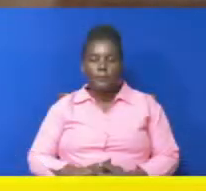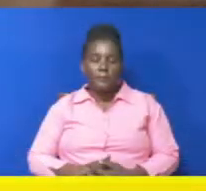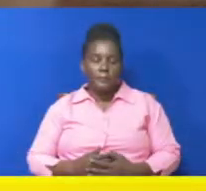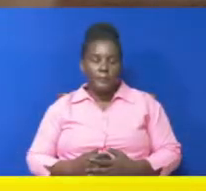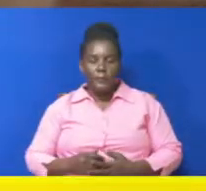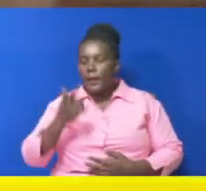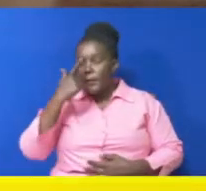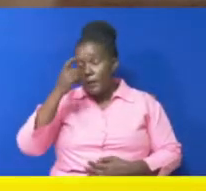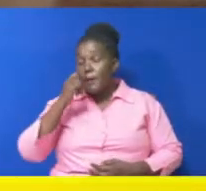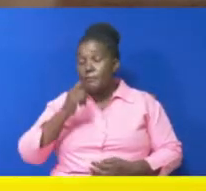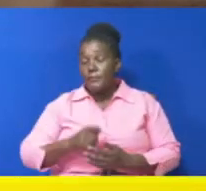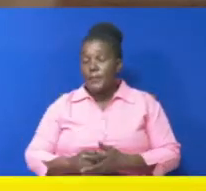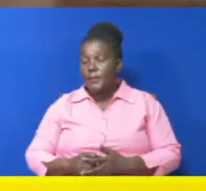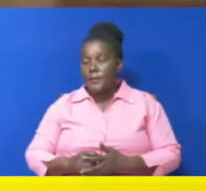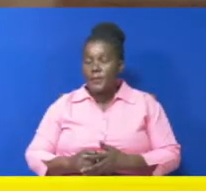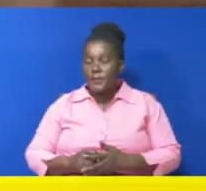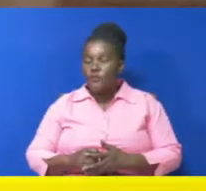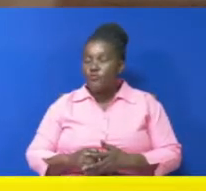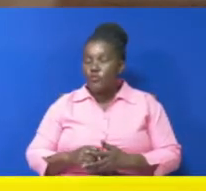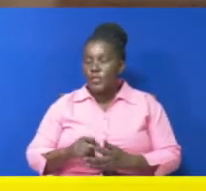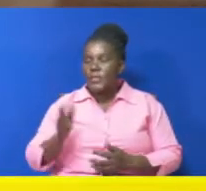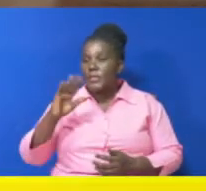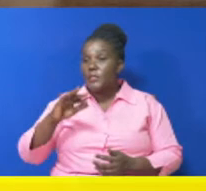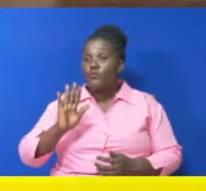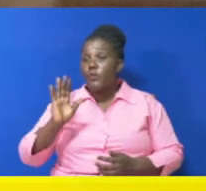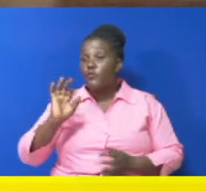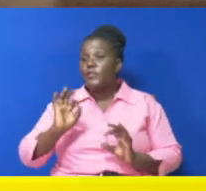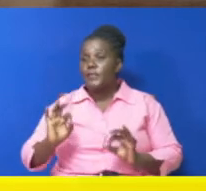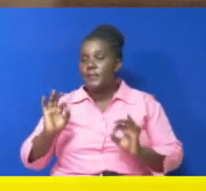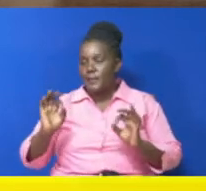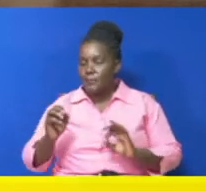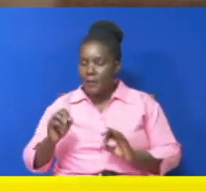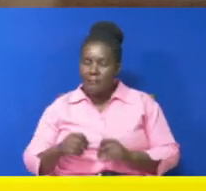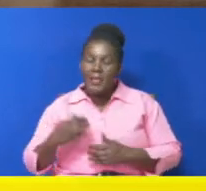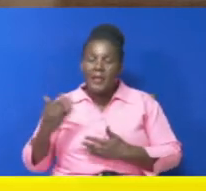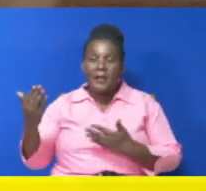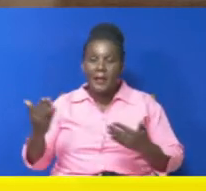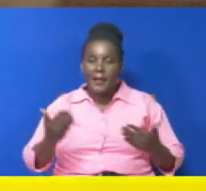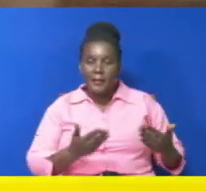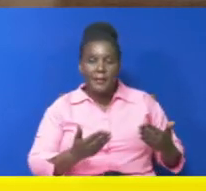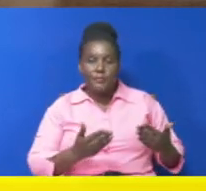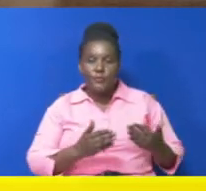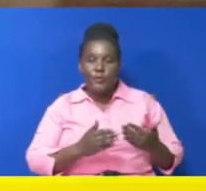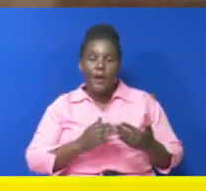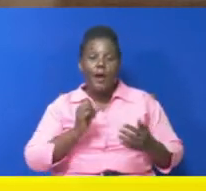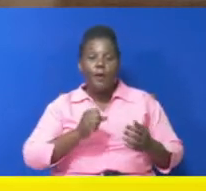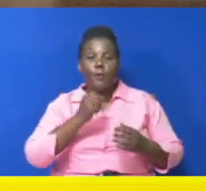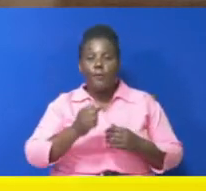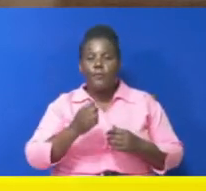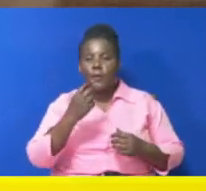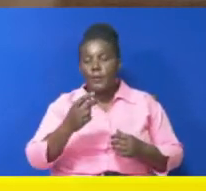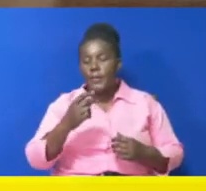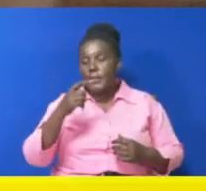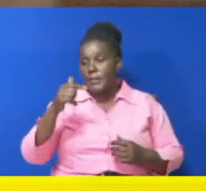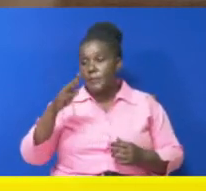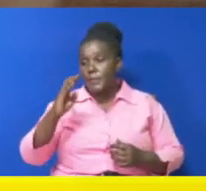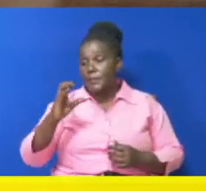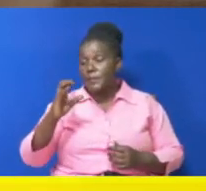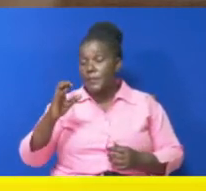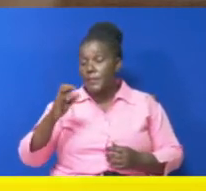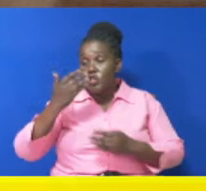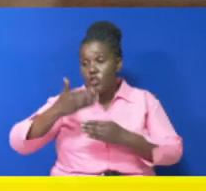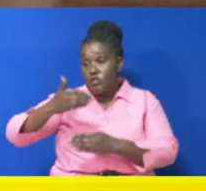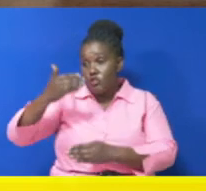Natumai umekuwa na Jumapili tulivu, mtazamaji wa TBC. Karibu katika saa ya pili ya Kioo. Kisomo